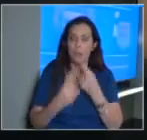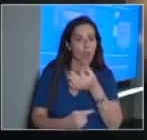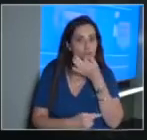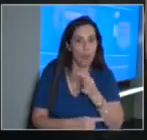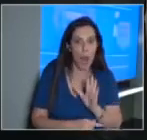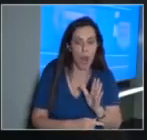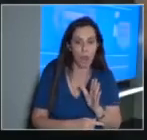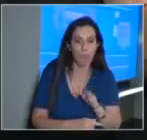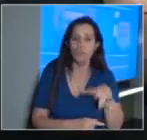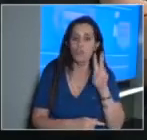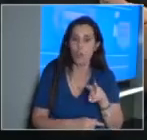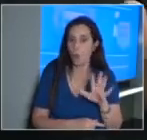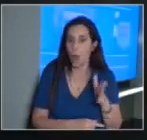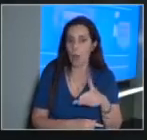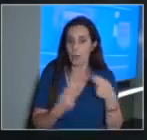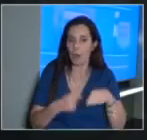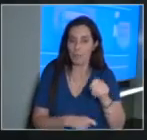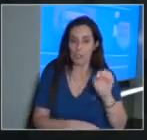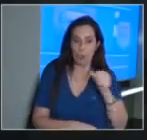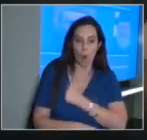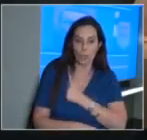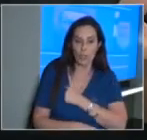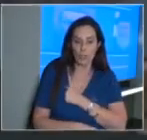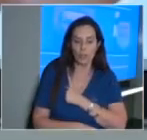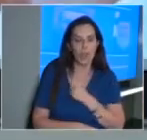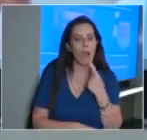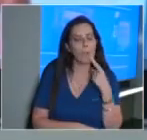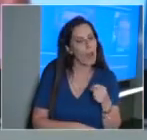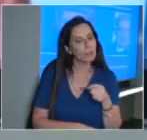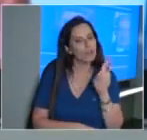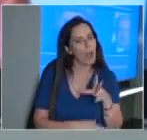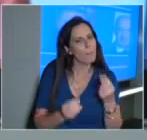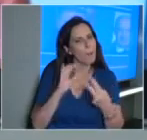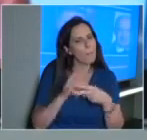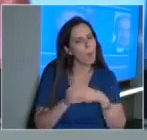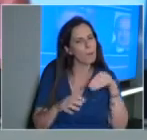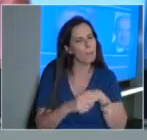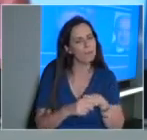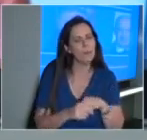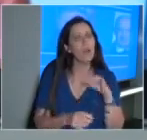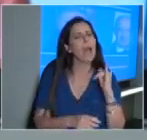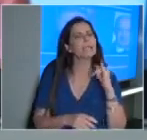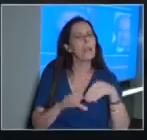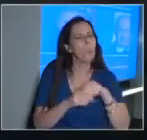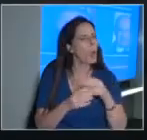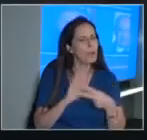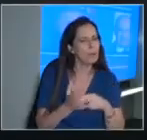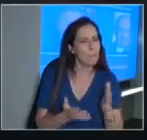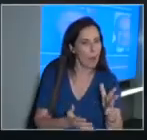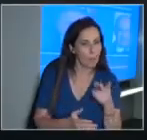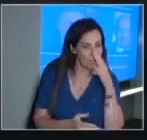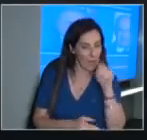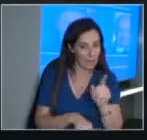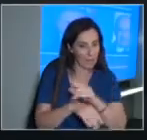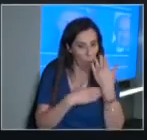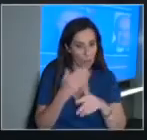והשאלה שעולה מתוך העניין הזה, ואולי גם חבר הכנסת סמוטריץ' יכול לנו... אמרת שיש הרבה פוליטיקה מעורבת. מהי הפוליטיקה? מנסים מה, להגיע